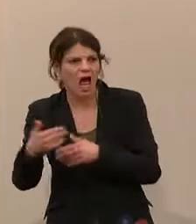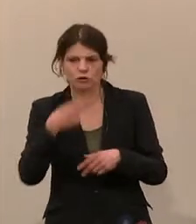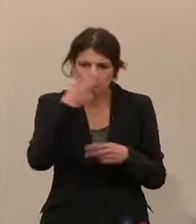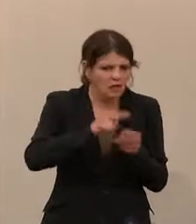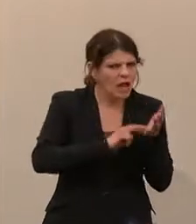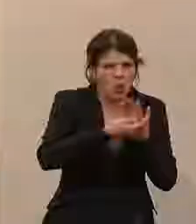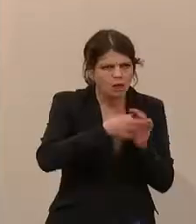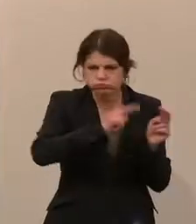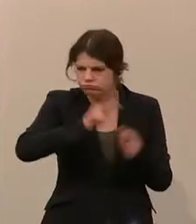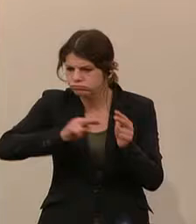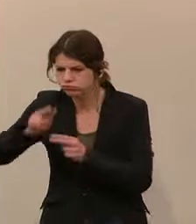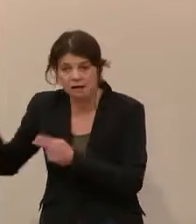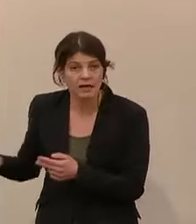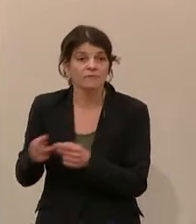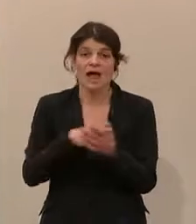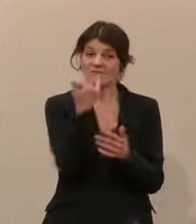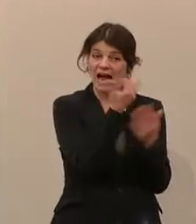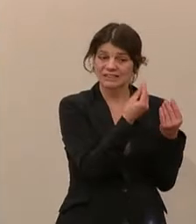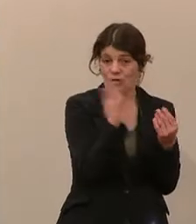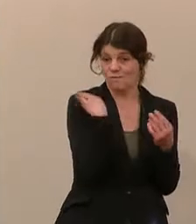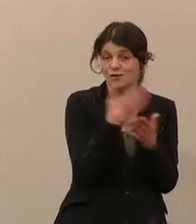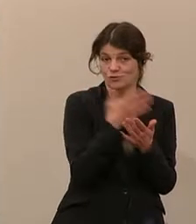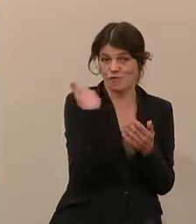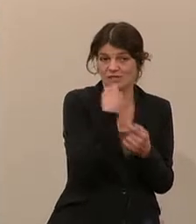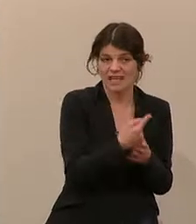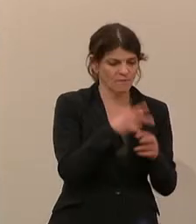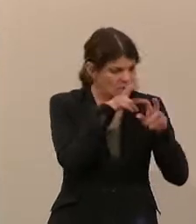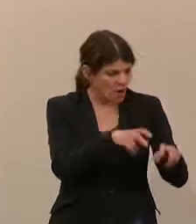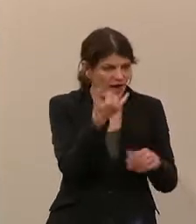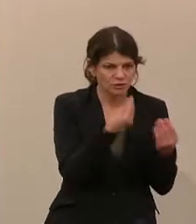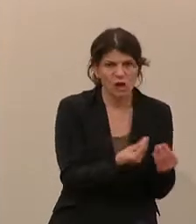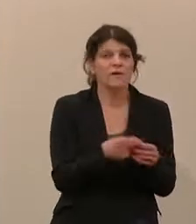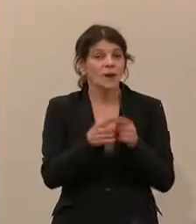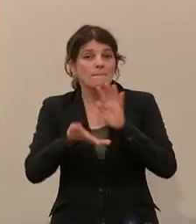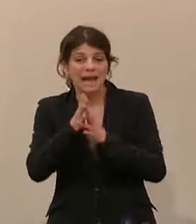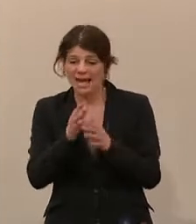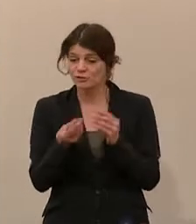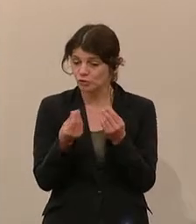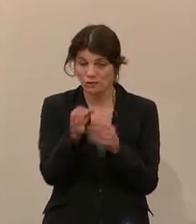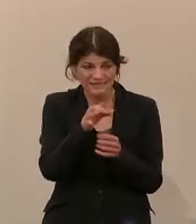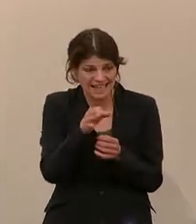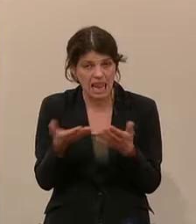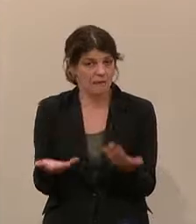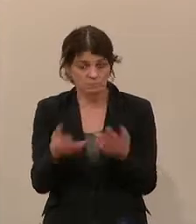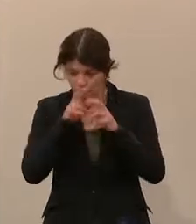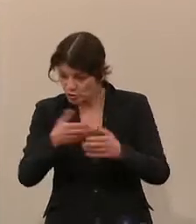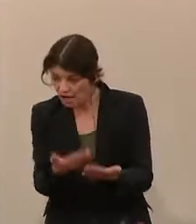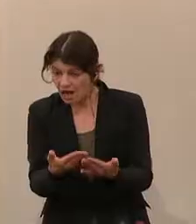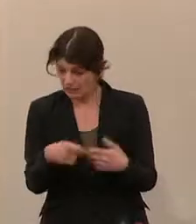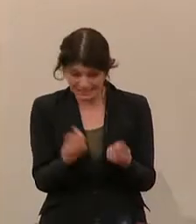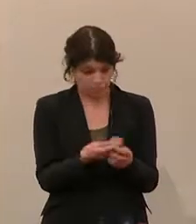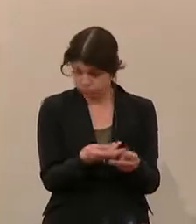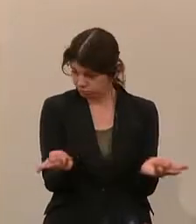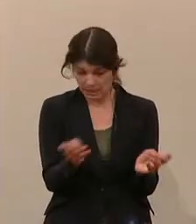technologieneutral. Wasserstoff ist gefallen, Forschung in Wasserstoff, Brennstoffzellen, weil das eine